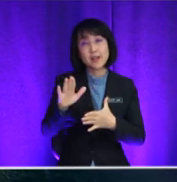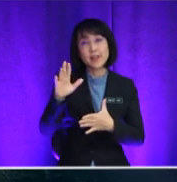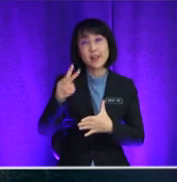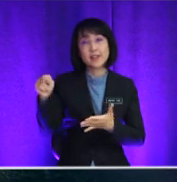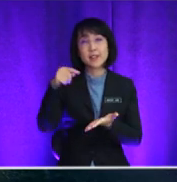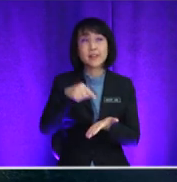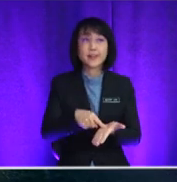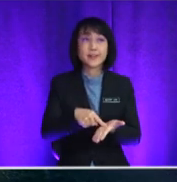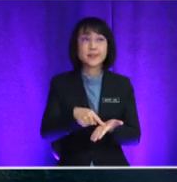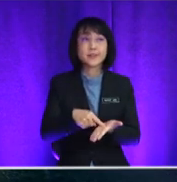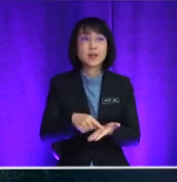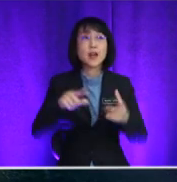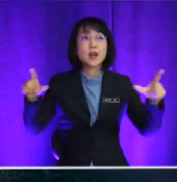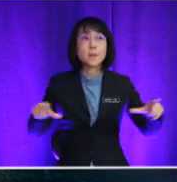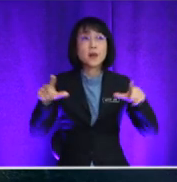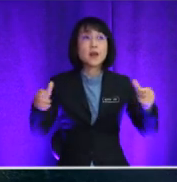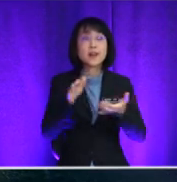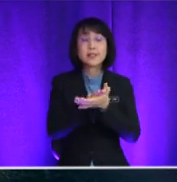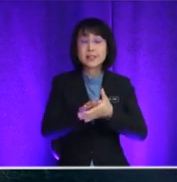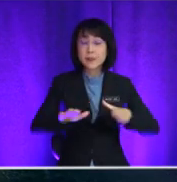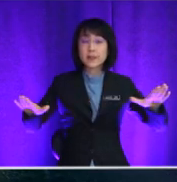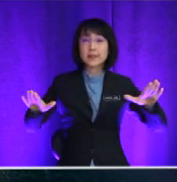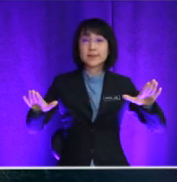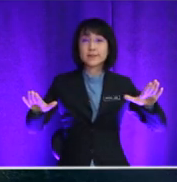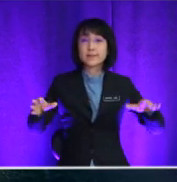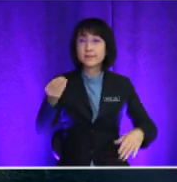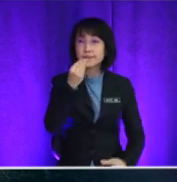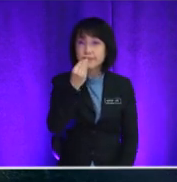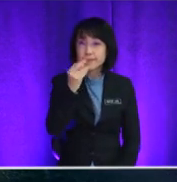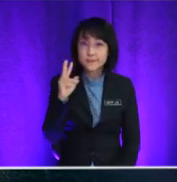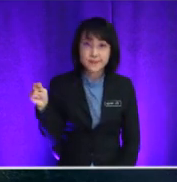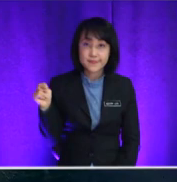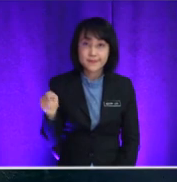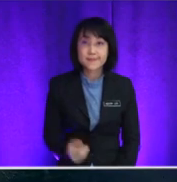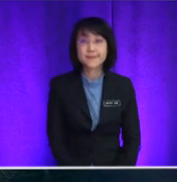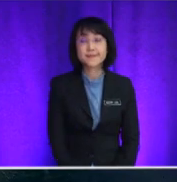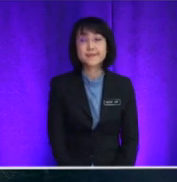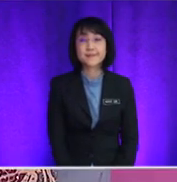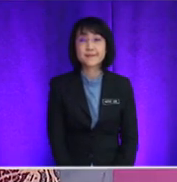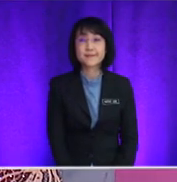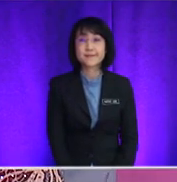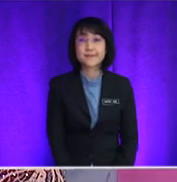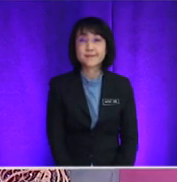yaitu amalan keselamatan amalan keselamatan makanan